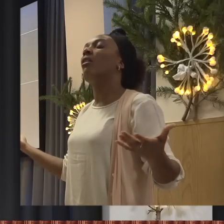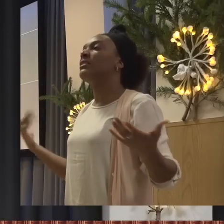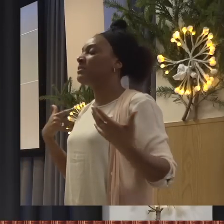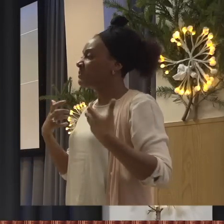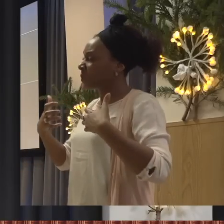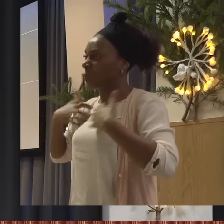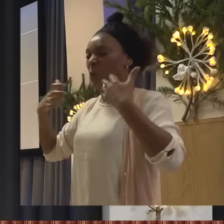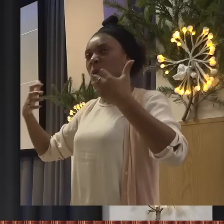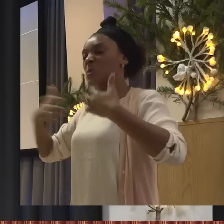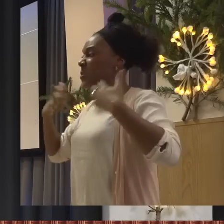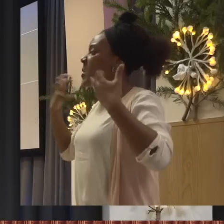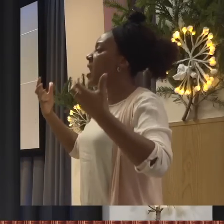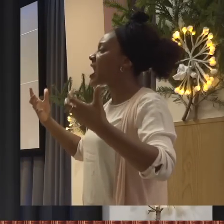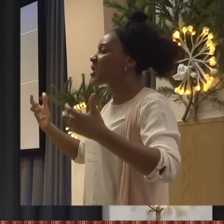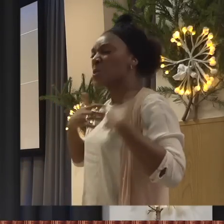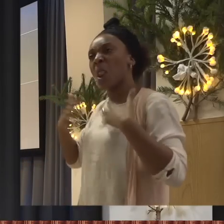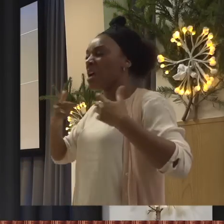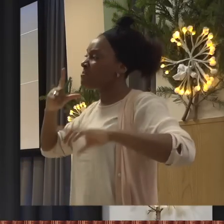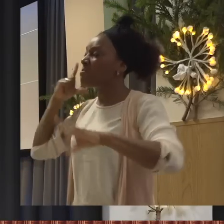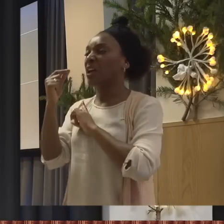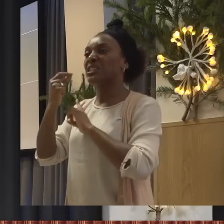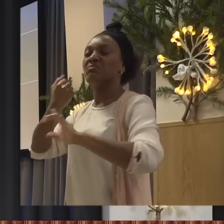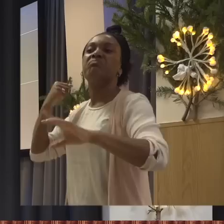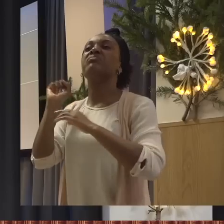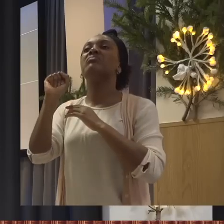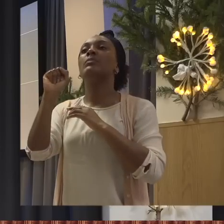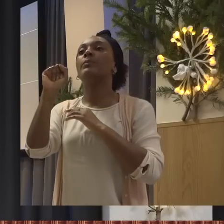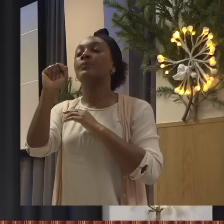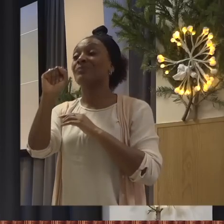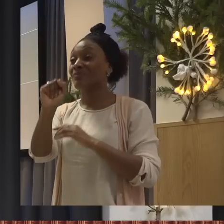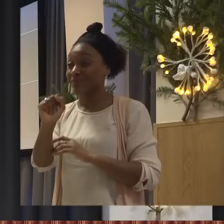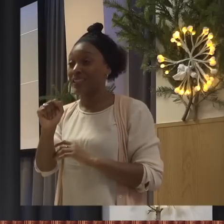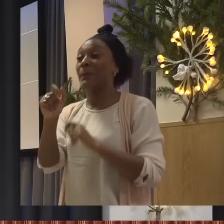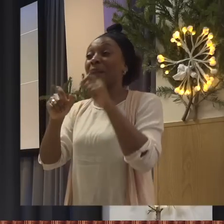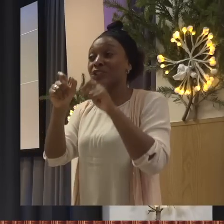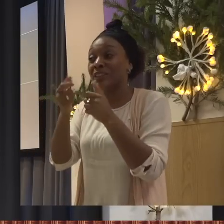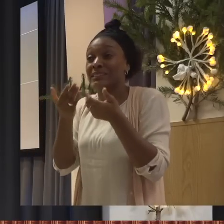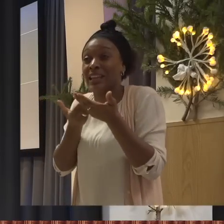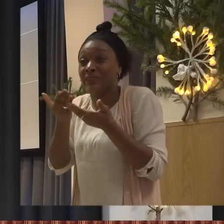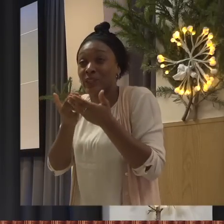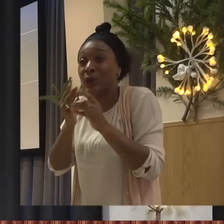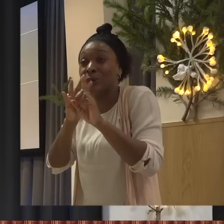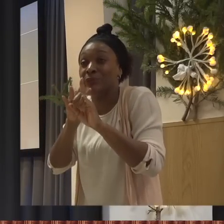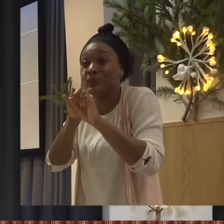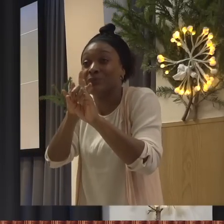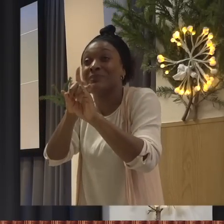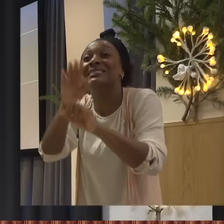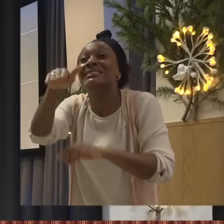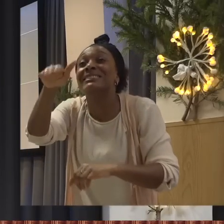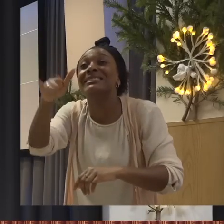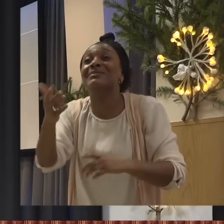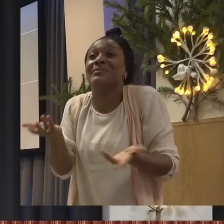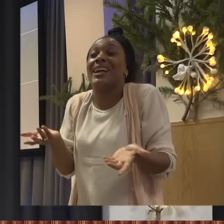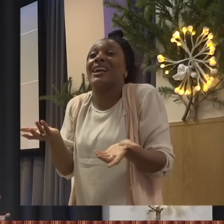et partait avec fureur. Mais ses serviteurs s'approchèrent de lui pour lui parler et lui